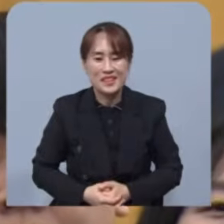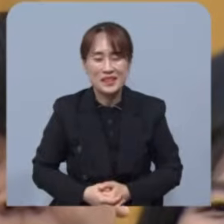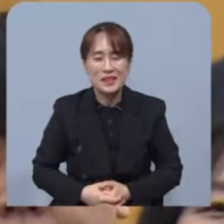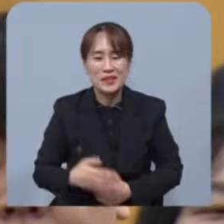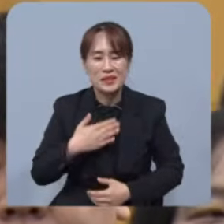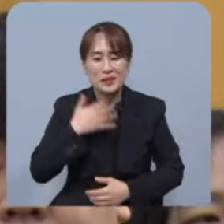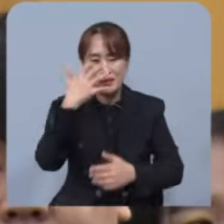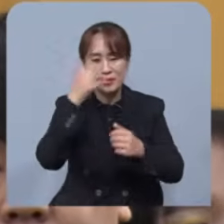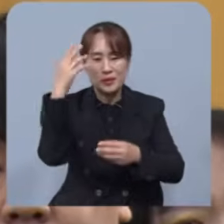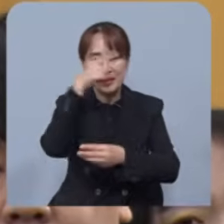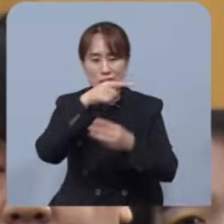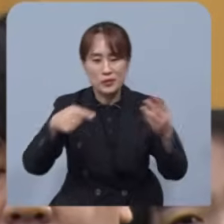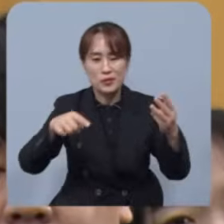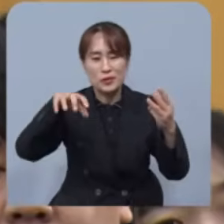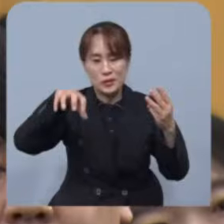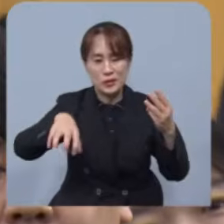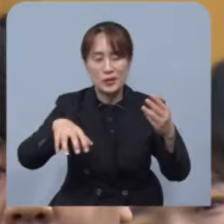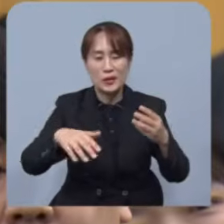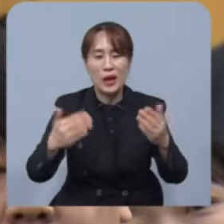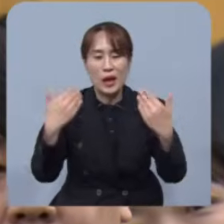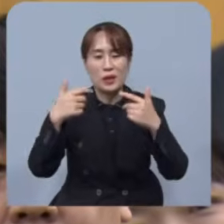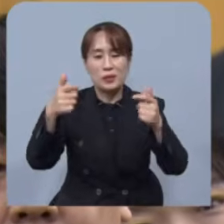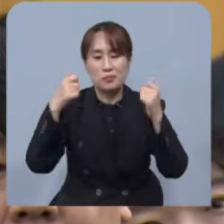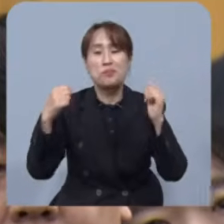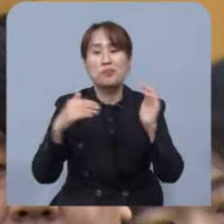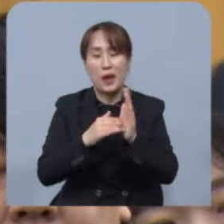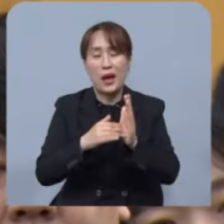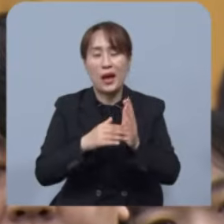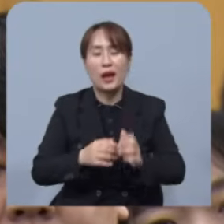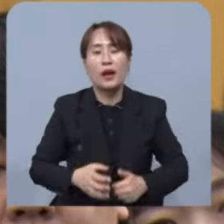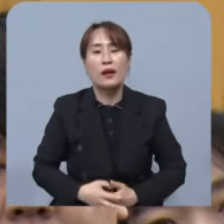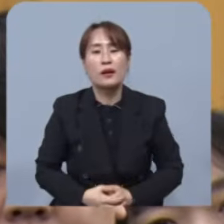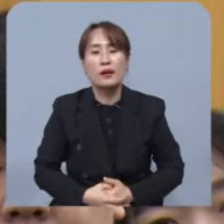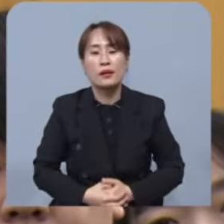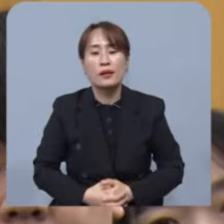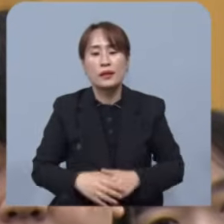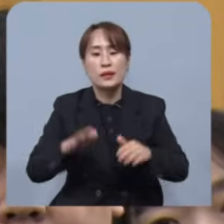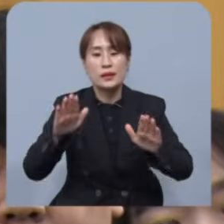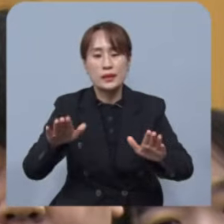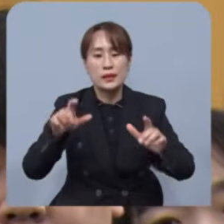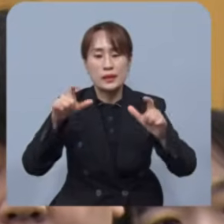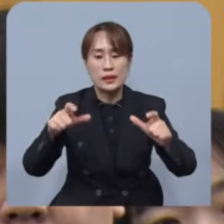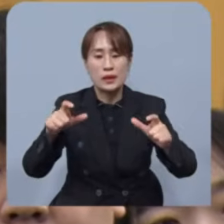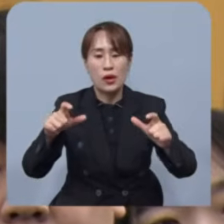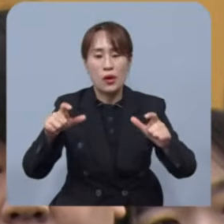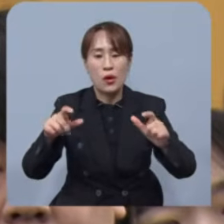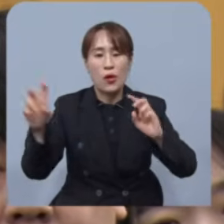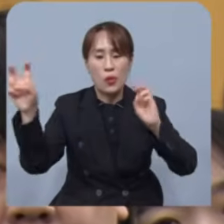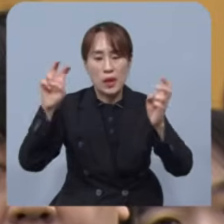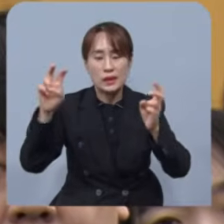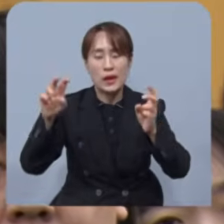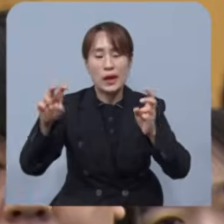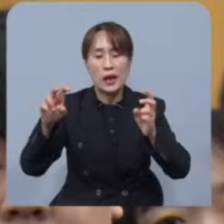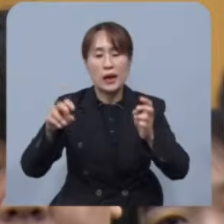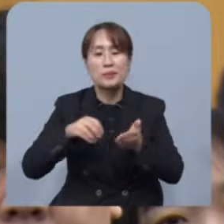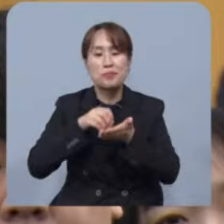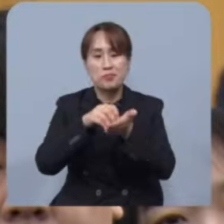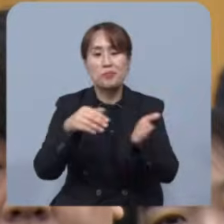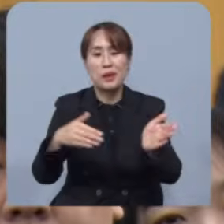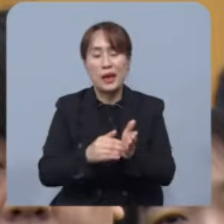일단 저는 충북 청주에서 학교를 졸업했고요. 그리고 지금 지역에서 직장 생활을 하고